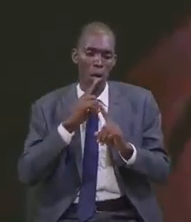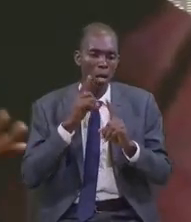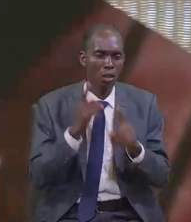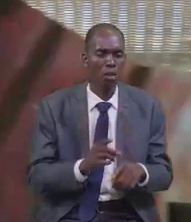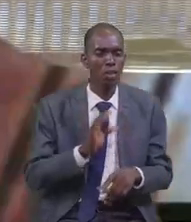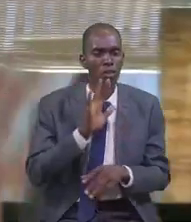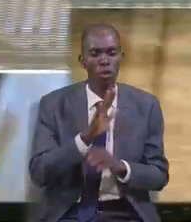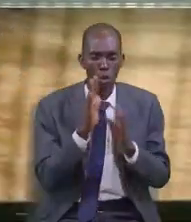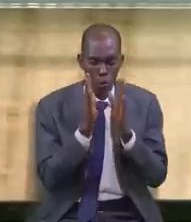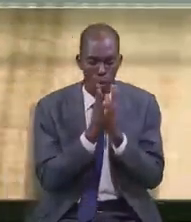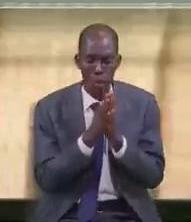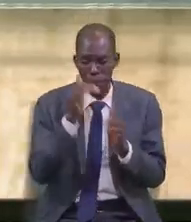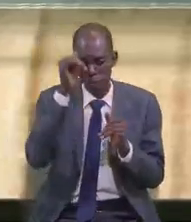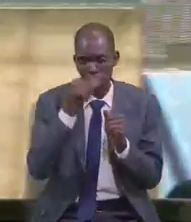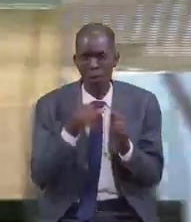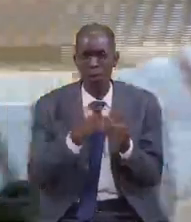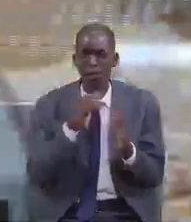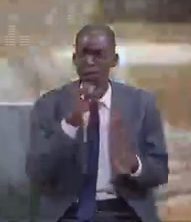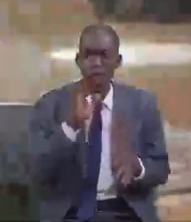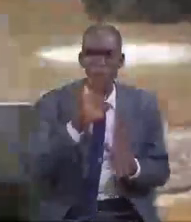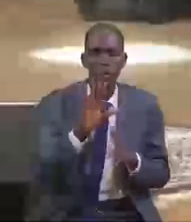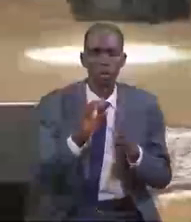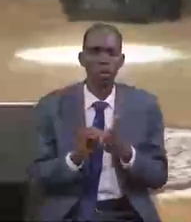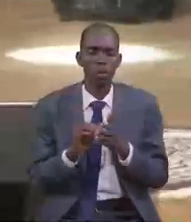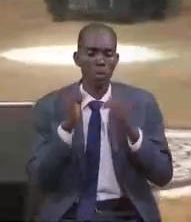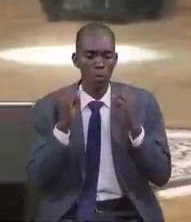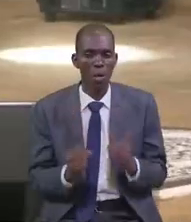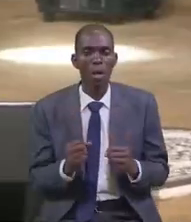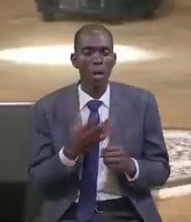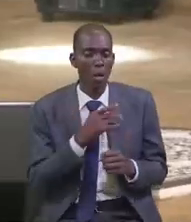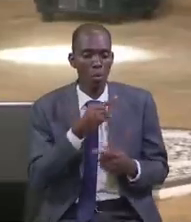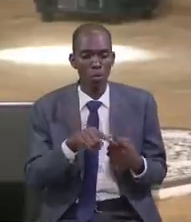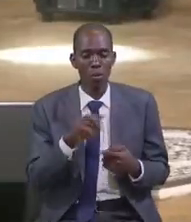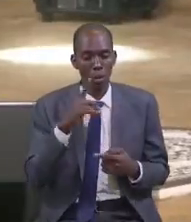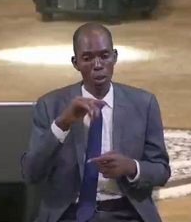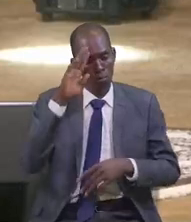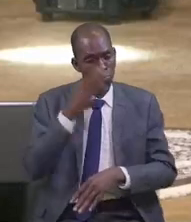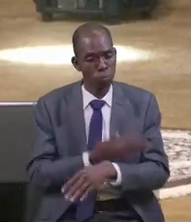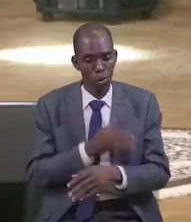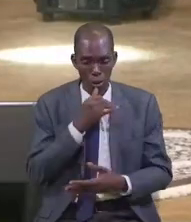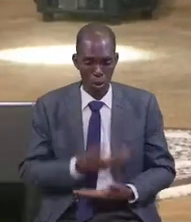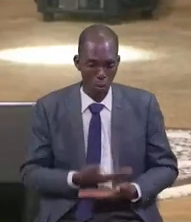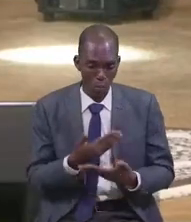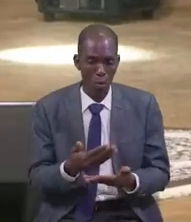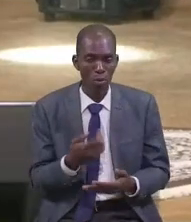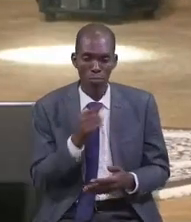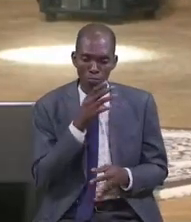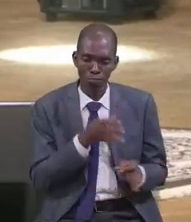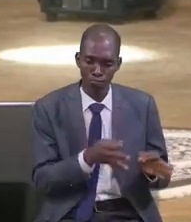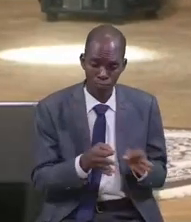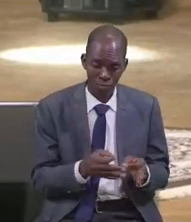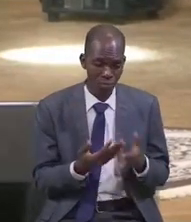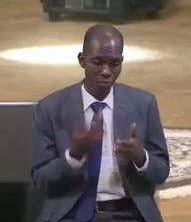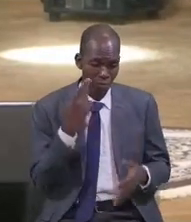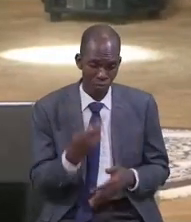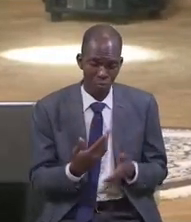finalement, vous êtes né. Et votre mère vous a dit que « Avant que je ne te conçoive, j'ai dû prier et